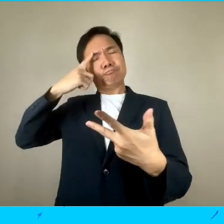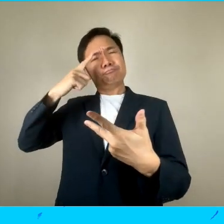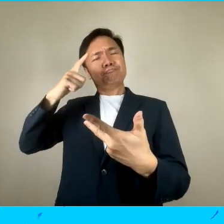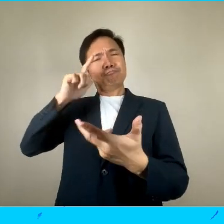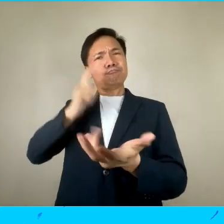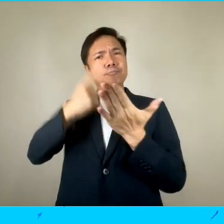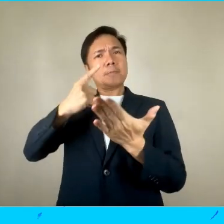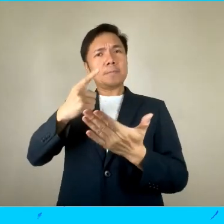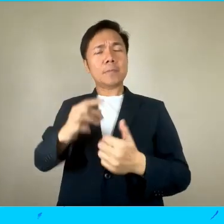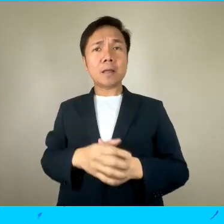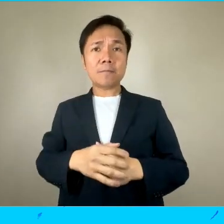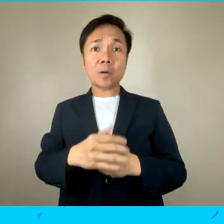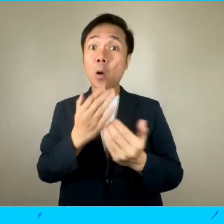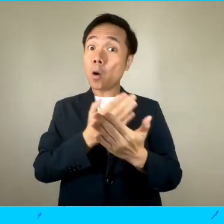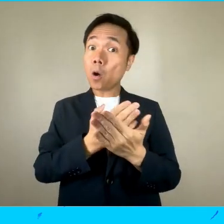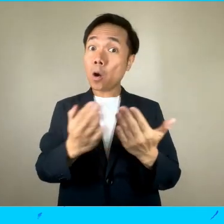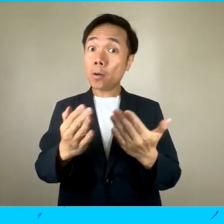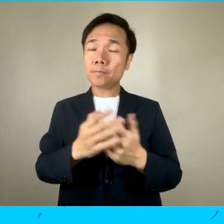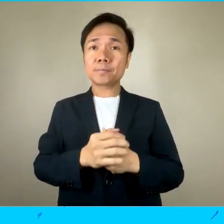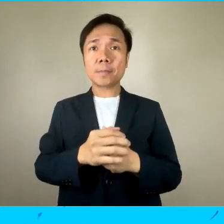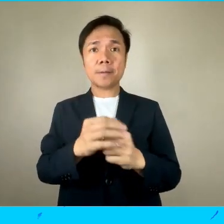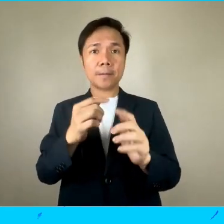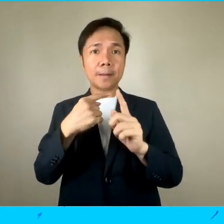quand on est adolescent. Et donc,